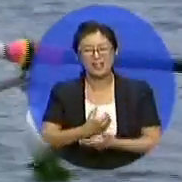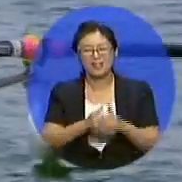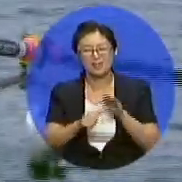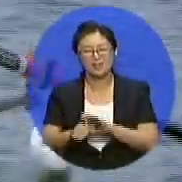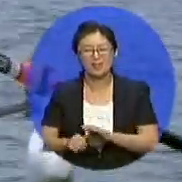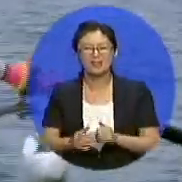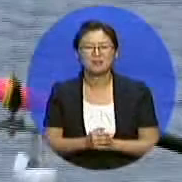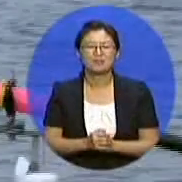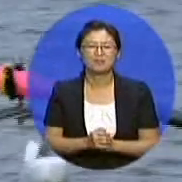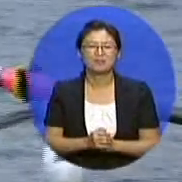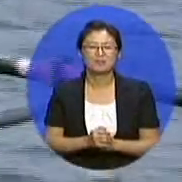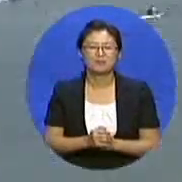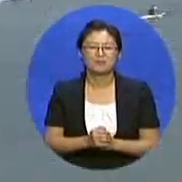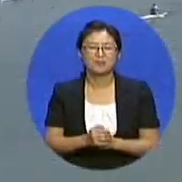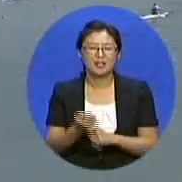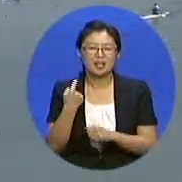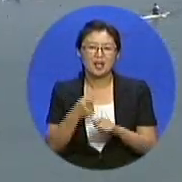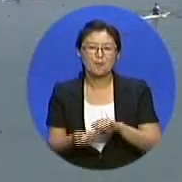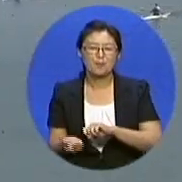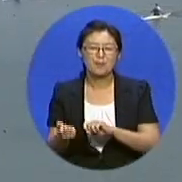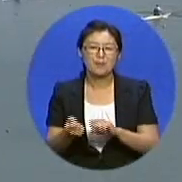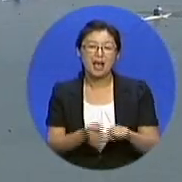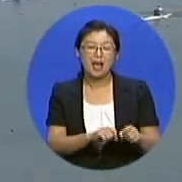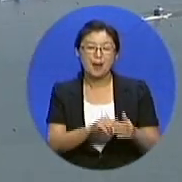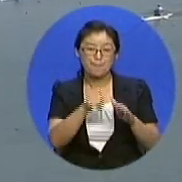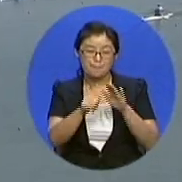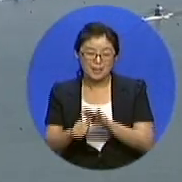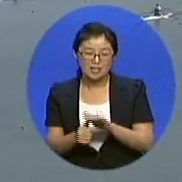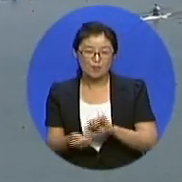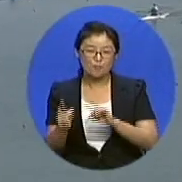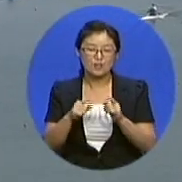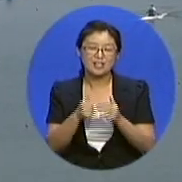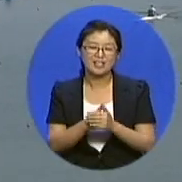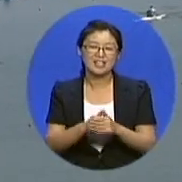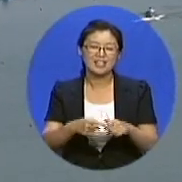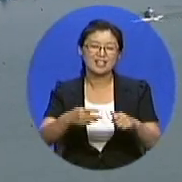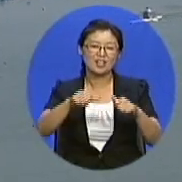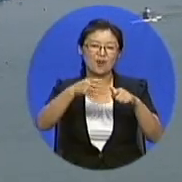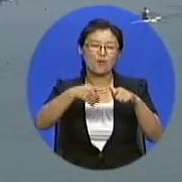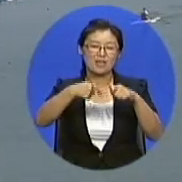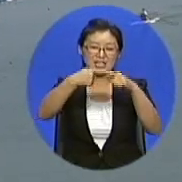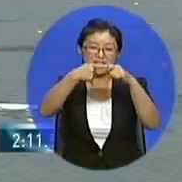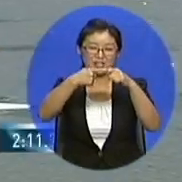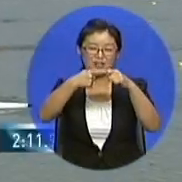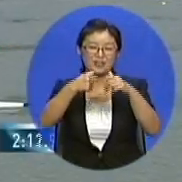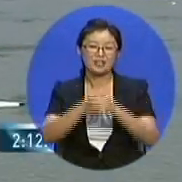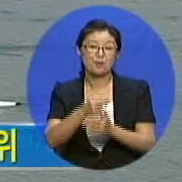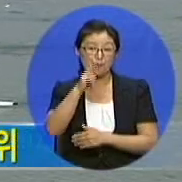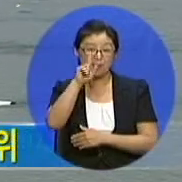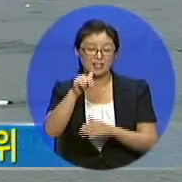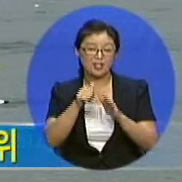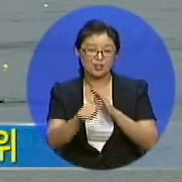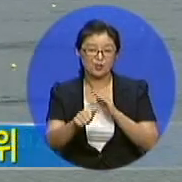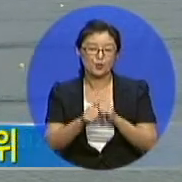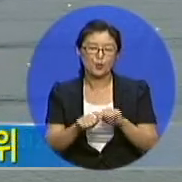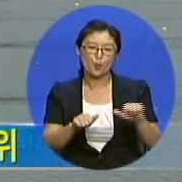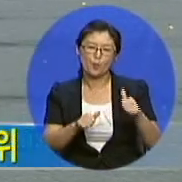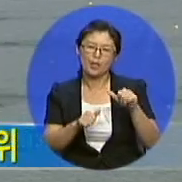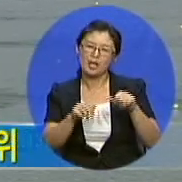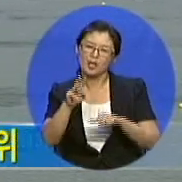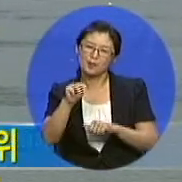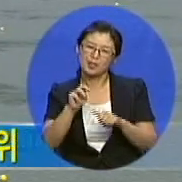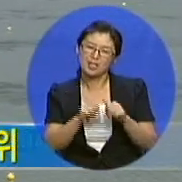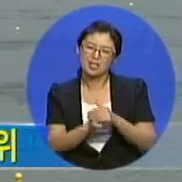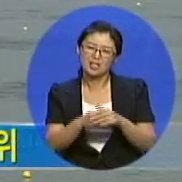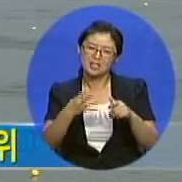실패했습니다. 전날 패자 부활전에서 1위로 결승에 오르며 메달 사냥에 나섰던 박준하 선수는 500m 지점까지